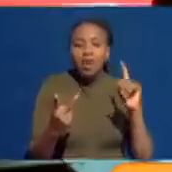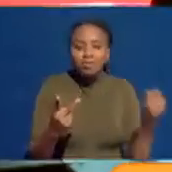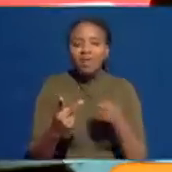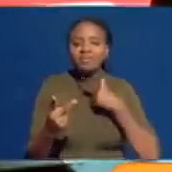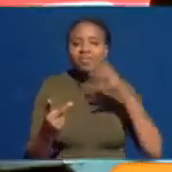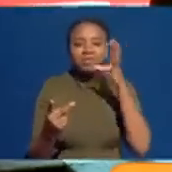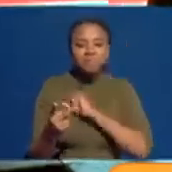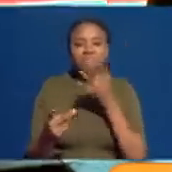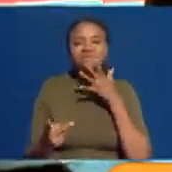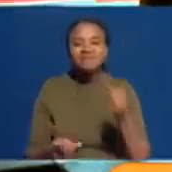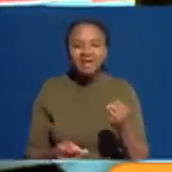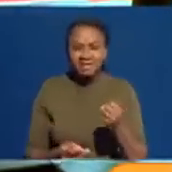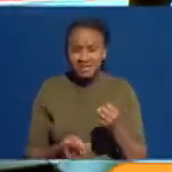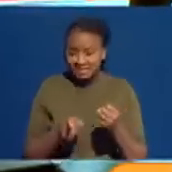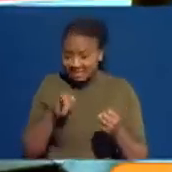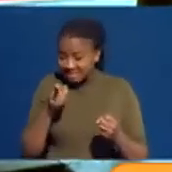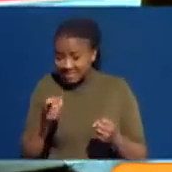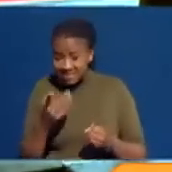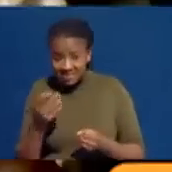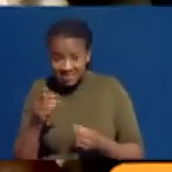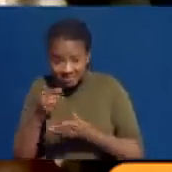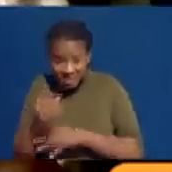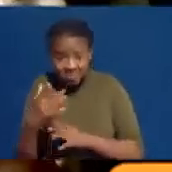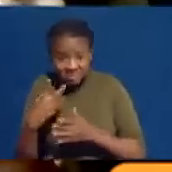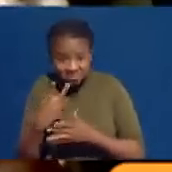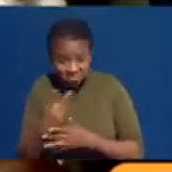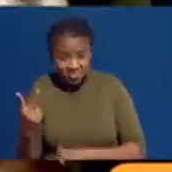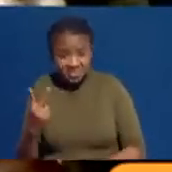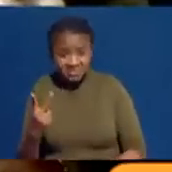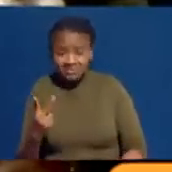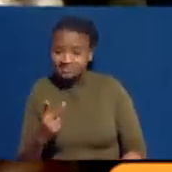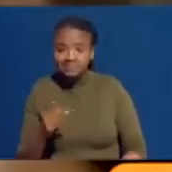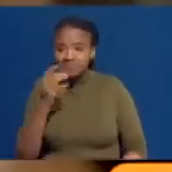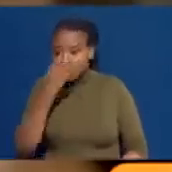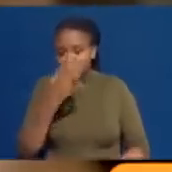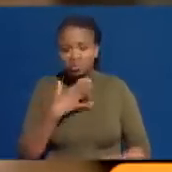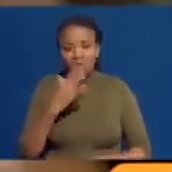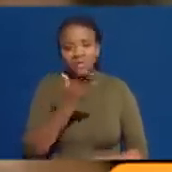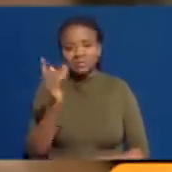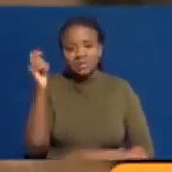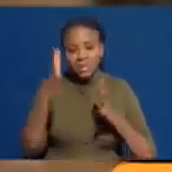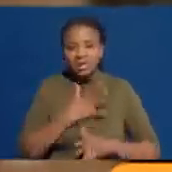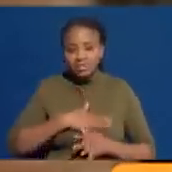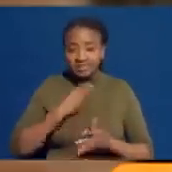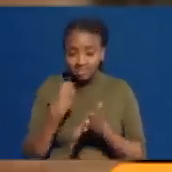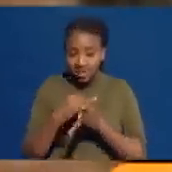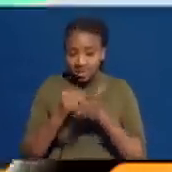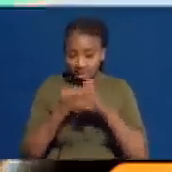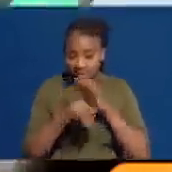kulipa. Wakati wa uzinduzi wa hazina hiyo, Rais William Ruto aliwataka Wakenya kutumia pesa hizo kwa njia